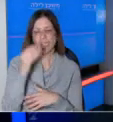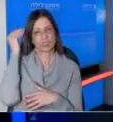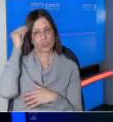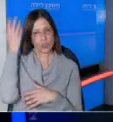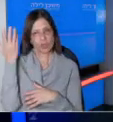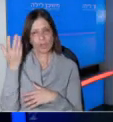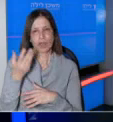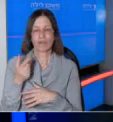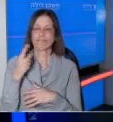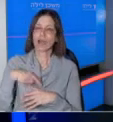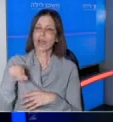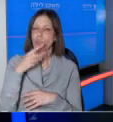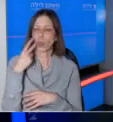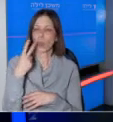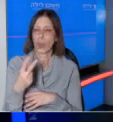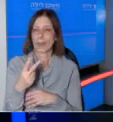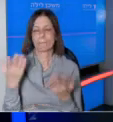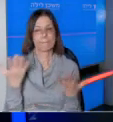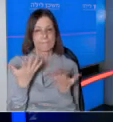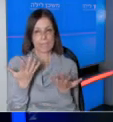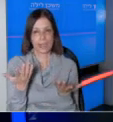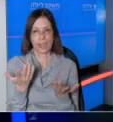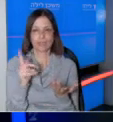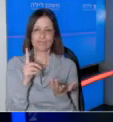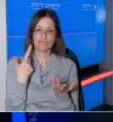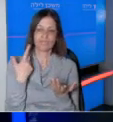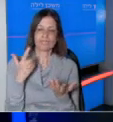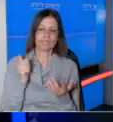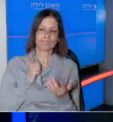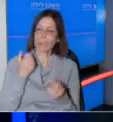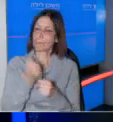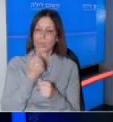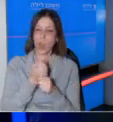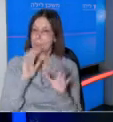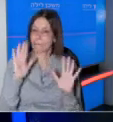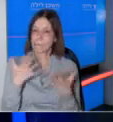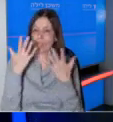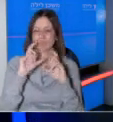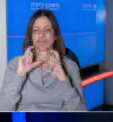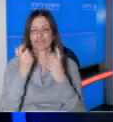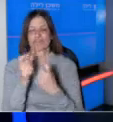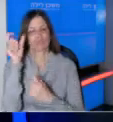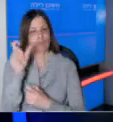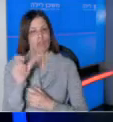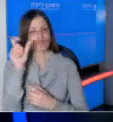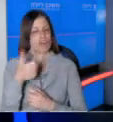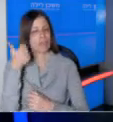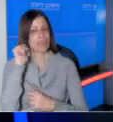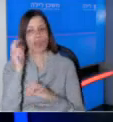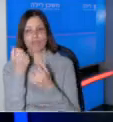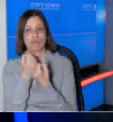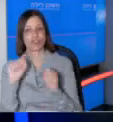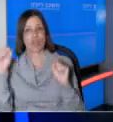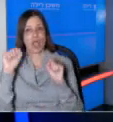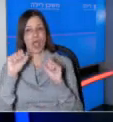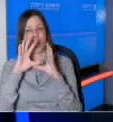לברכה, ואנחנו רואים מה שקרה, אבל צהל בפעולה מאוד מהירה, עוצר את האנשים אתמול ומשחרר את